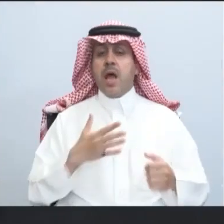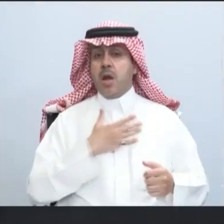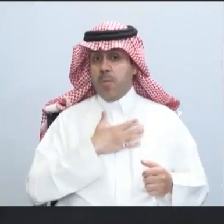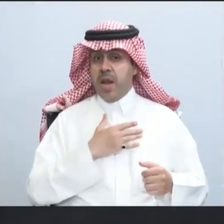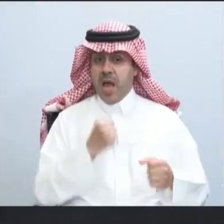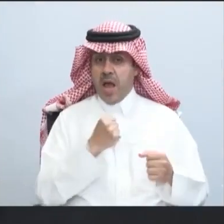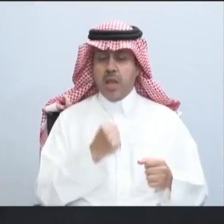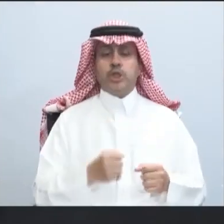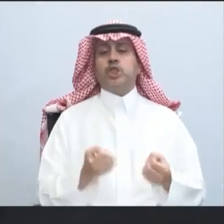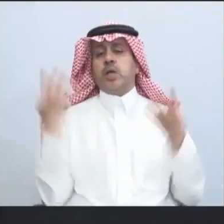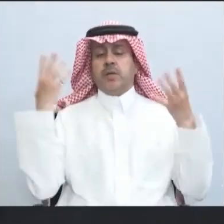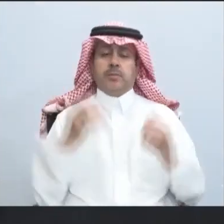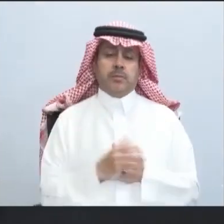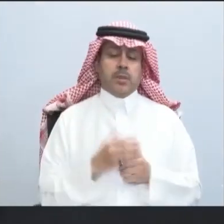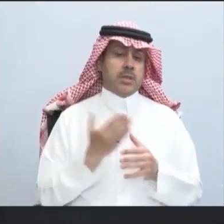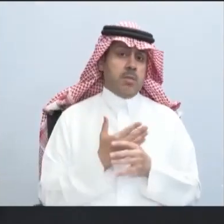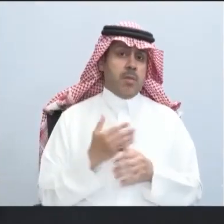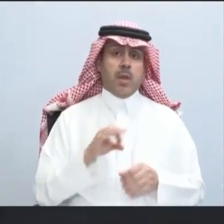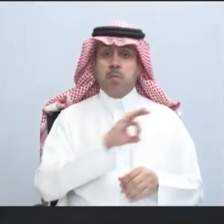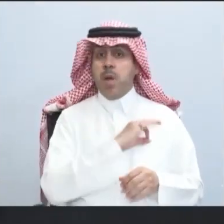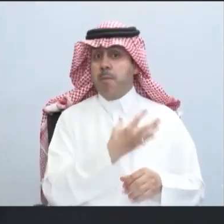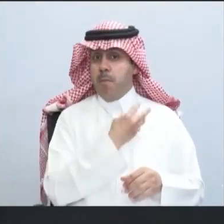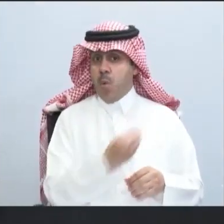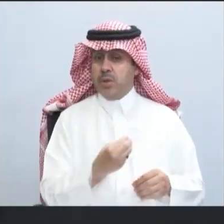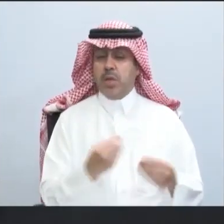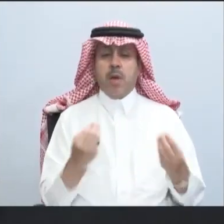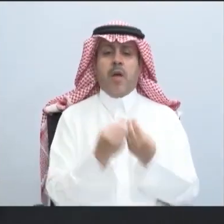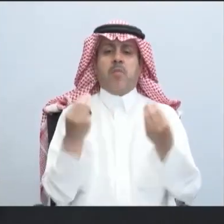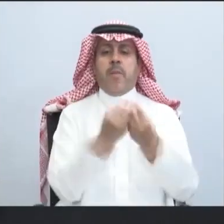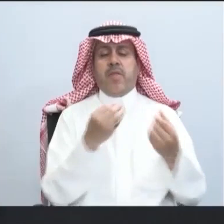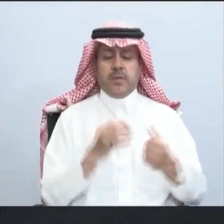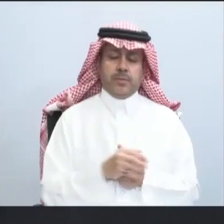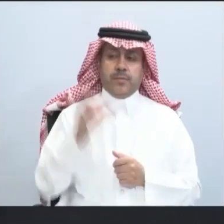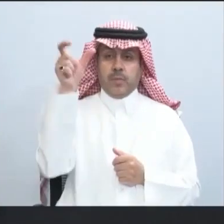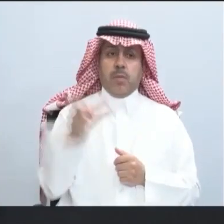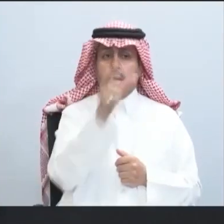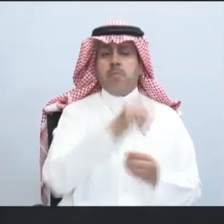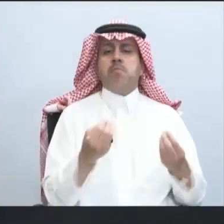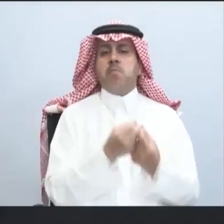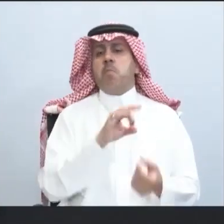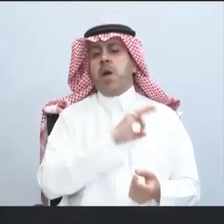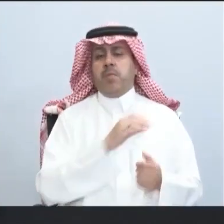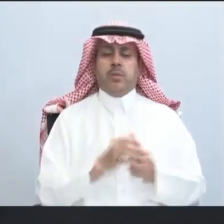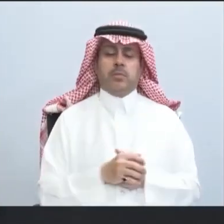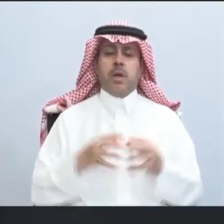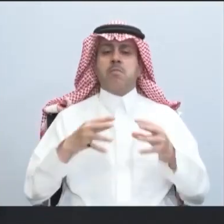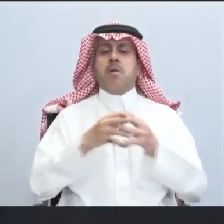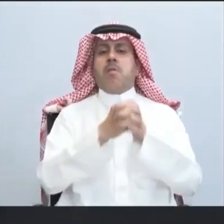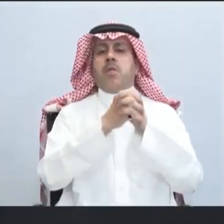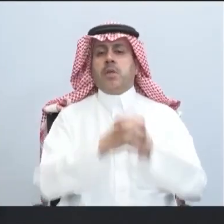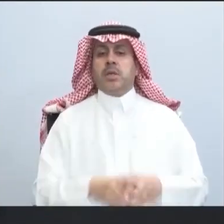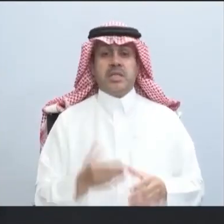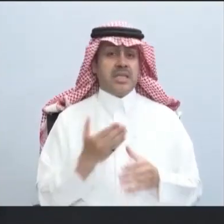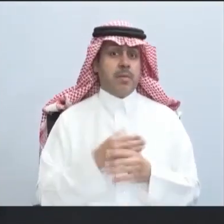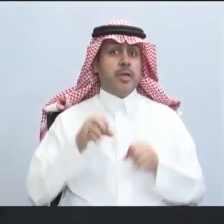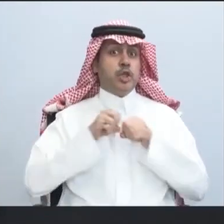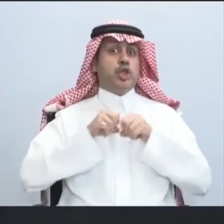الجنه وسبب ذلك التحاب والموده وسبب تحقيق المحبه والموده حتى تحققها ان تفشي